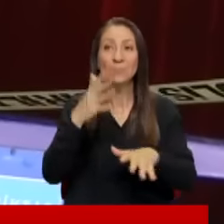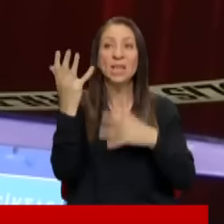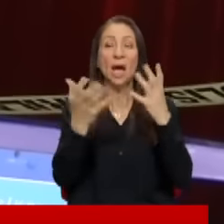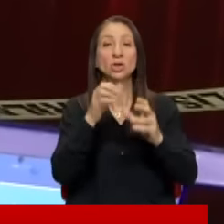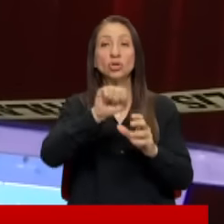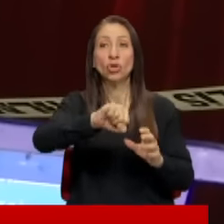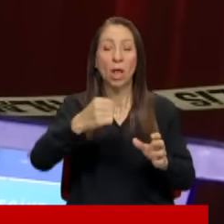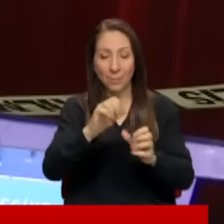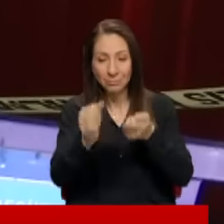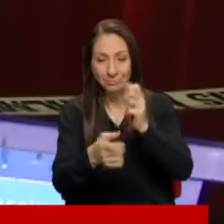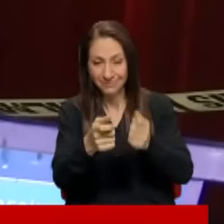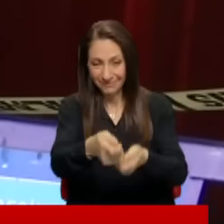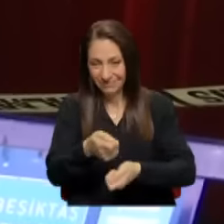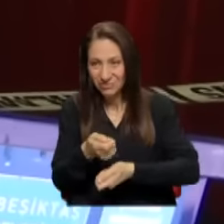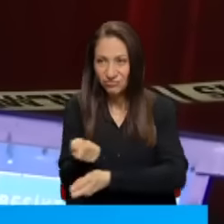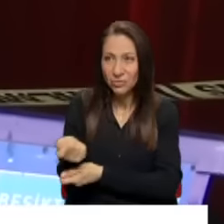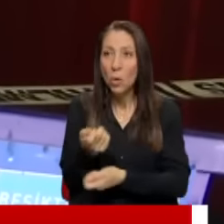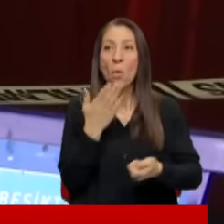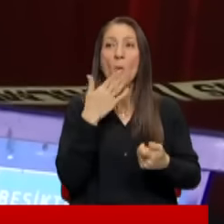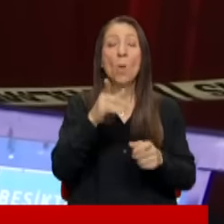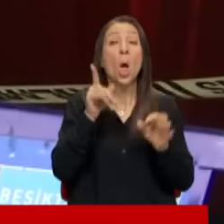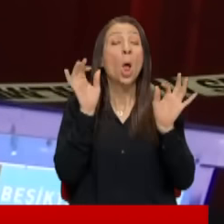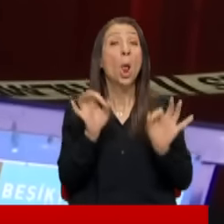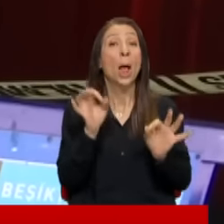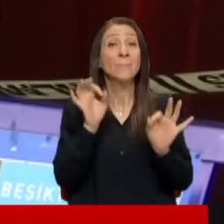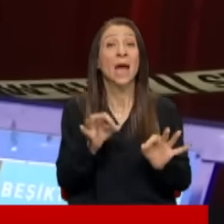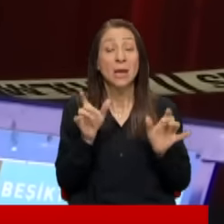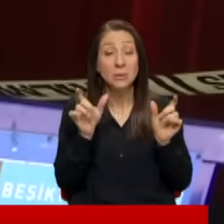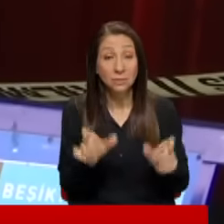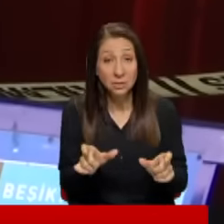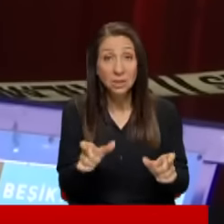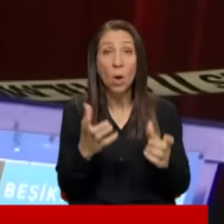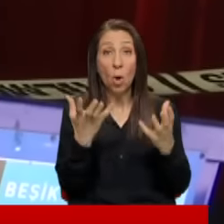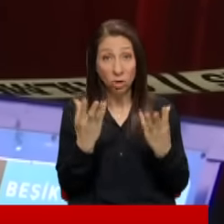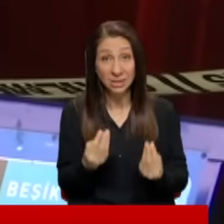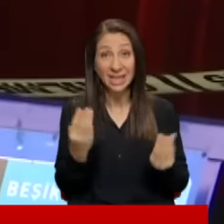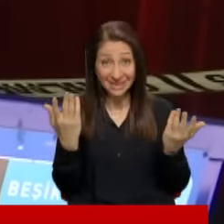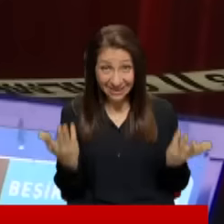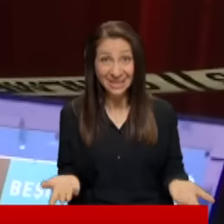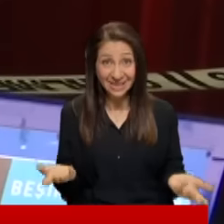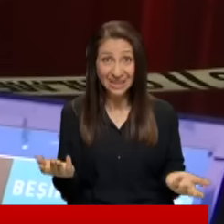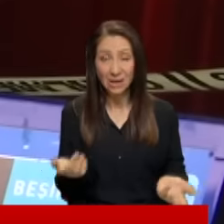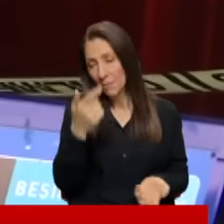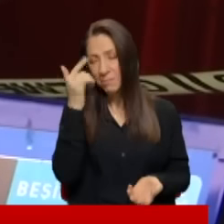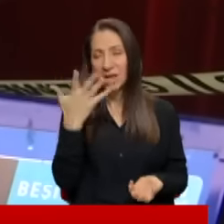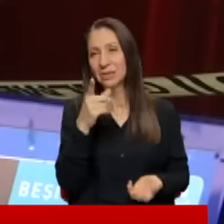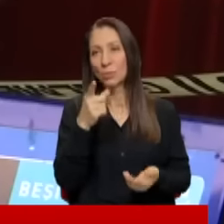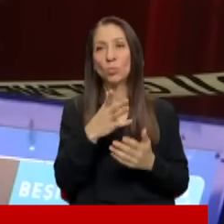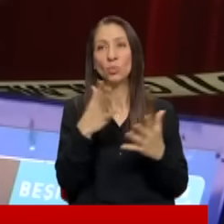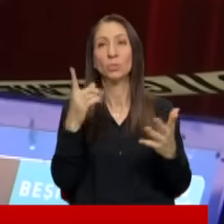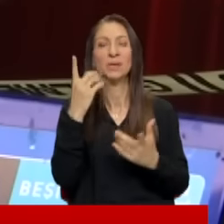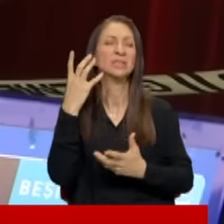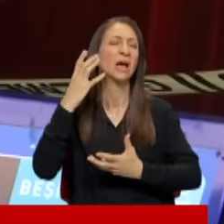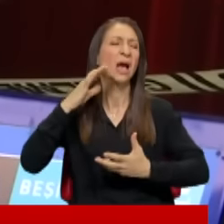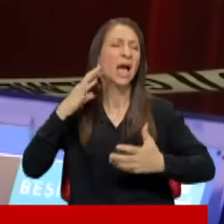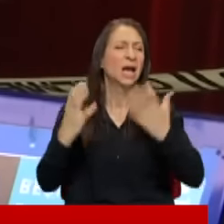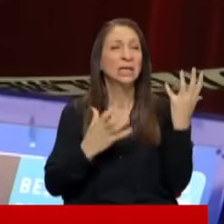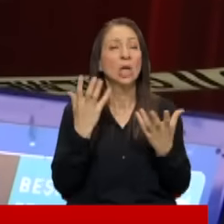da çalışmıyordu. Tüm bu hayati öneme sahip önlemler alınsaydı belki de bu denli büyük bir